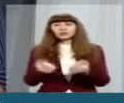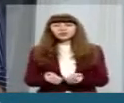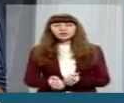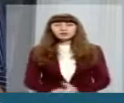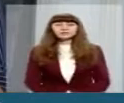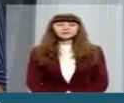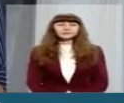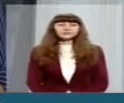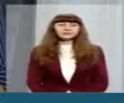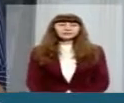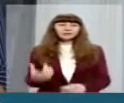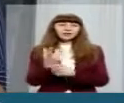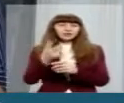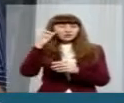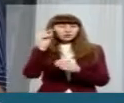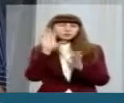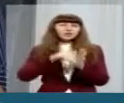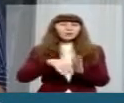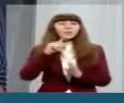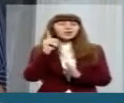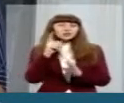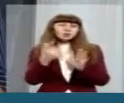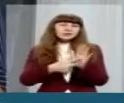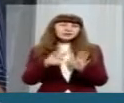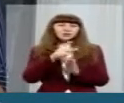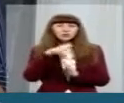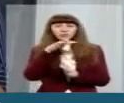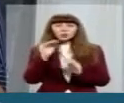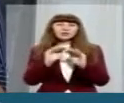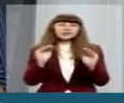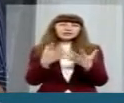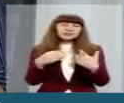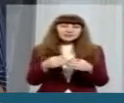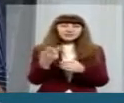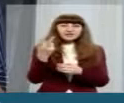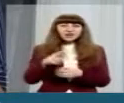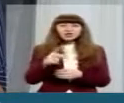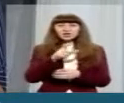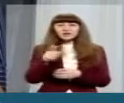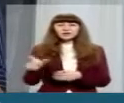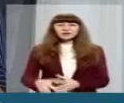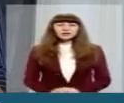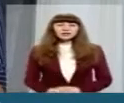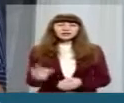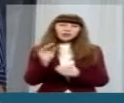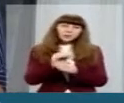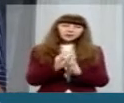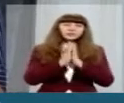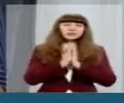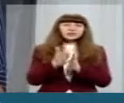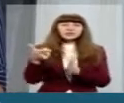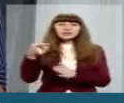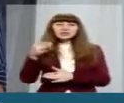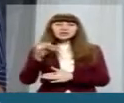100% выполнение. Это в том числе молодежь 7 человек, многодетные 2 человека. Дополнительно запросили